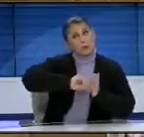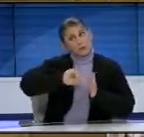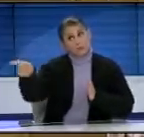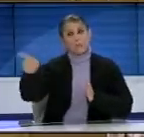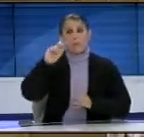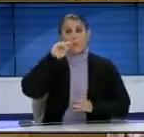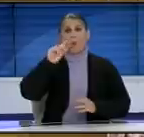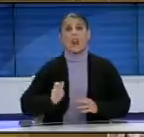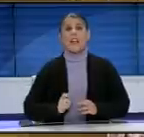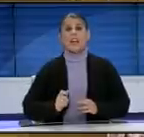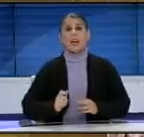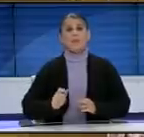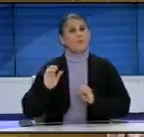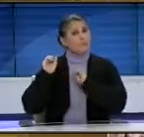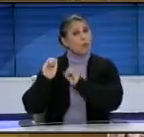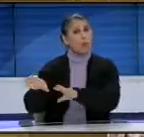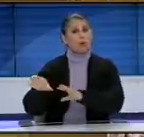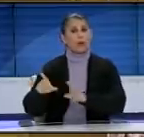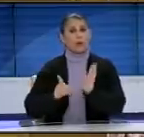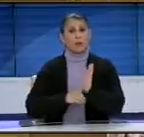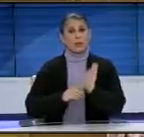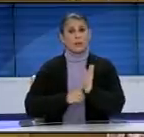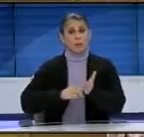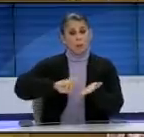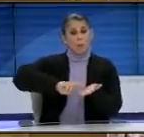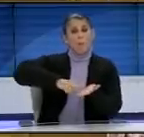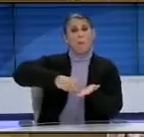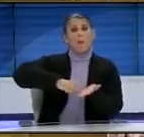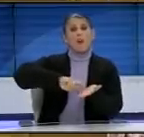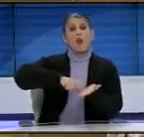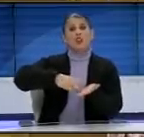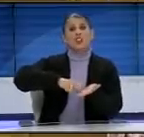Επιτάσσει να στηρίξουμε τις προξενικές μας αρχές